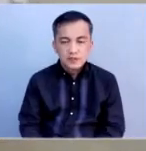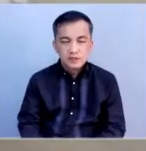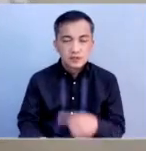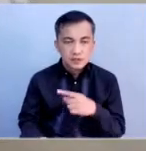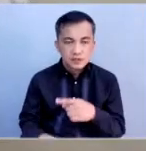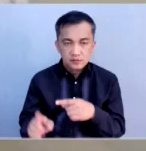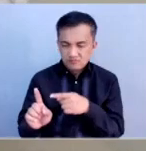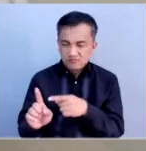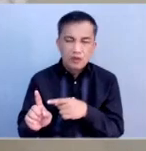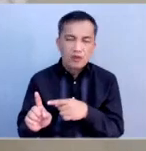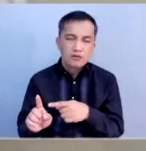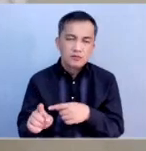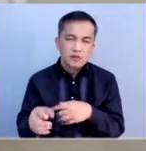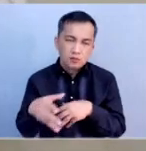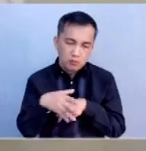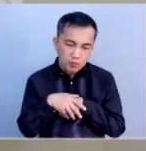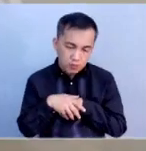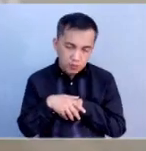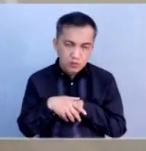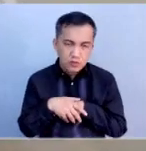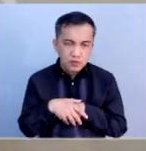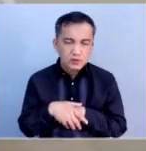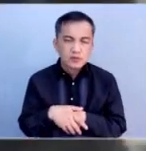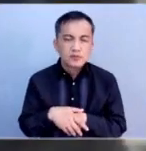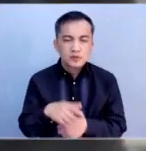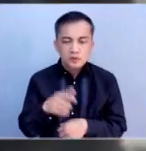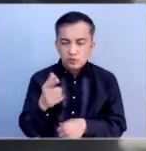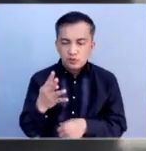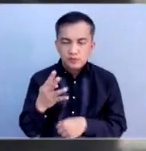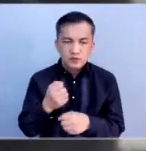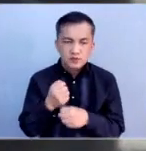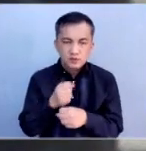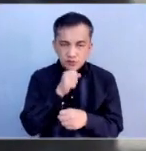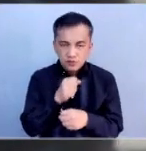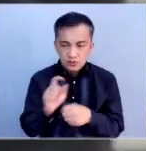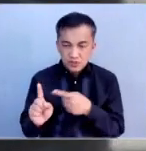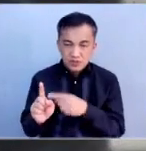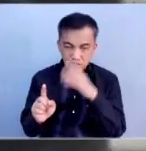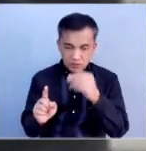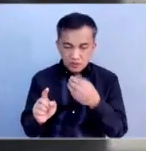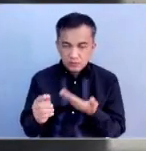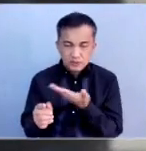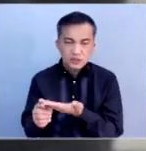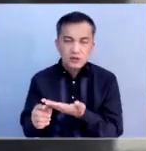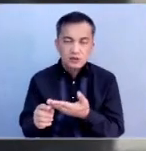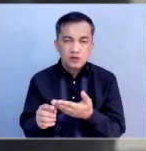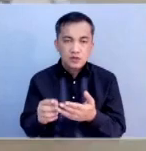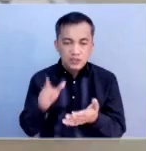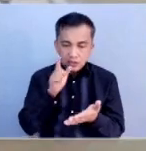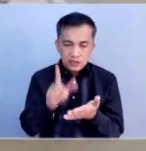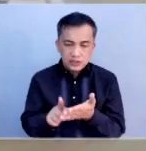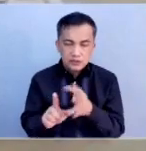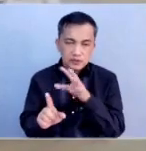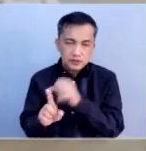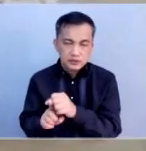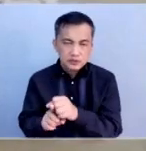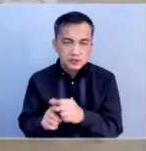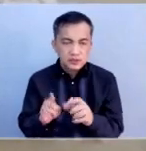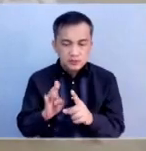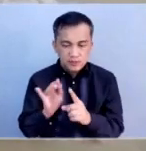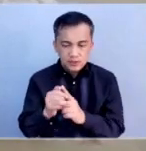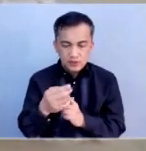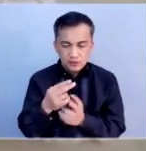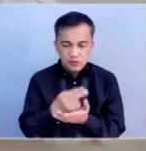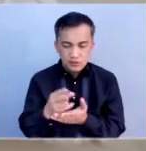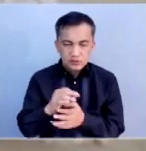Hindi na pumalagpa ang 24 na taong gulang na lalaking ito nang haina ng warrant of arrest sa barangay Holy Spirit kahapon. Yan ay para sa